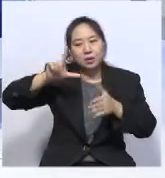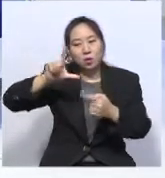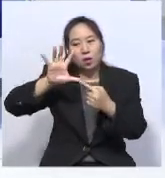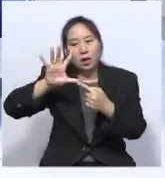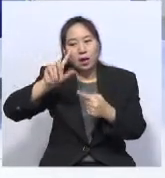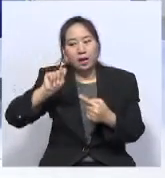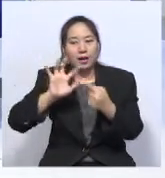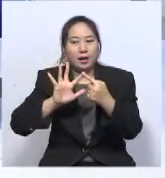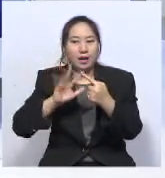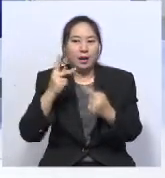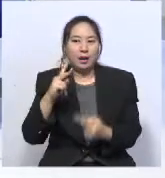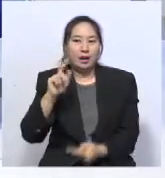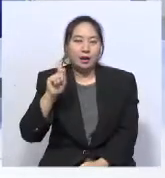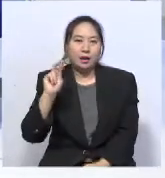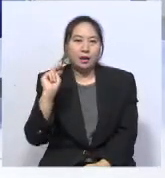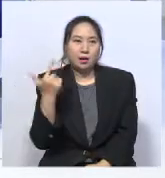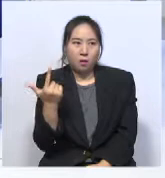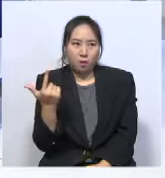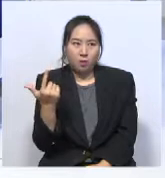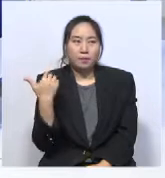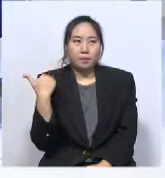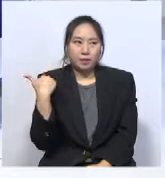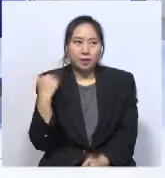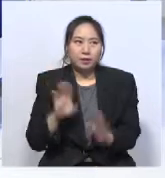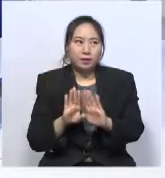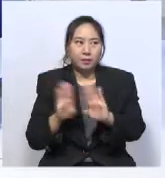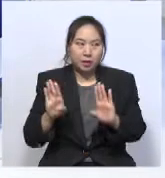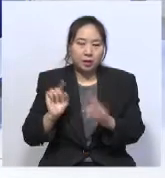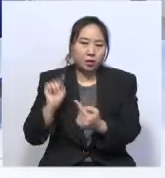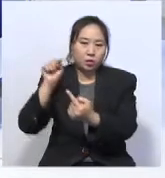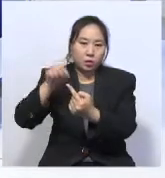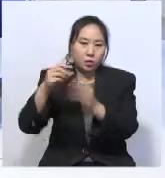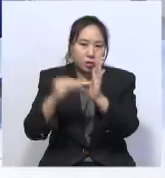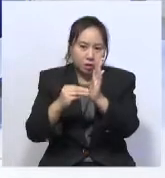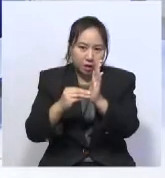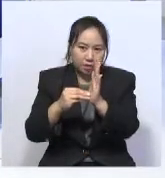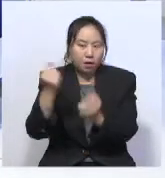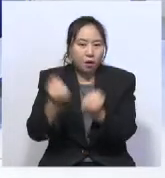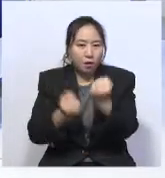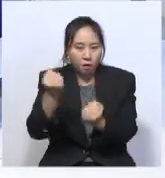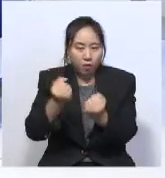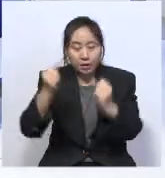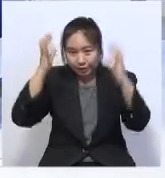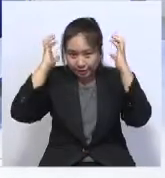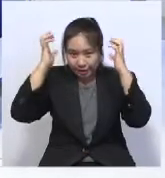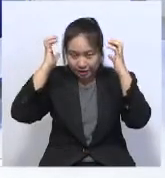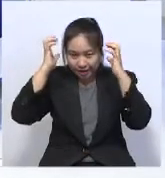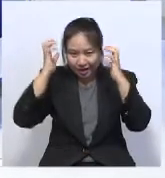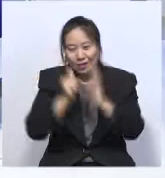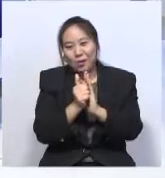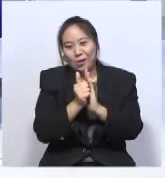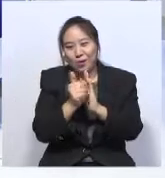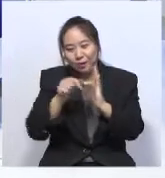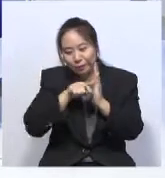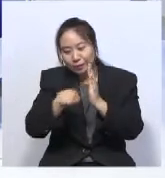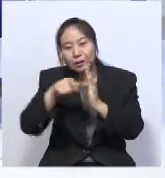ก็คือจะเปิดช่องทางที่จะมุ่งหน้าเข้ากรุงเทพเพื่อจะระบายรถที่จะออกจากสระบุรีเนี่ยวิ่งไปโคราชอีกหนึ่งช่องท